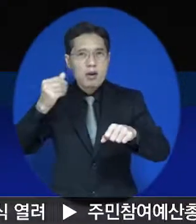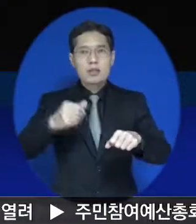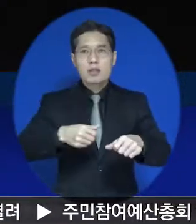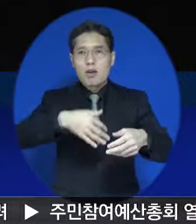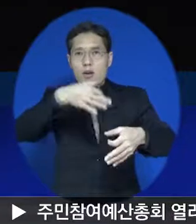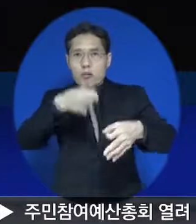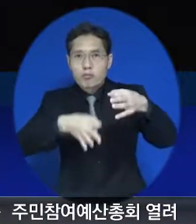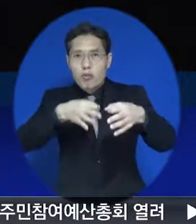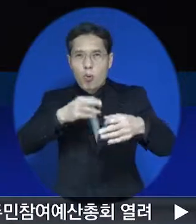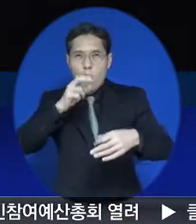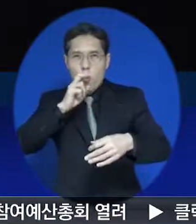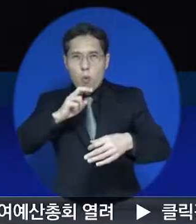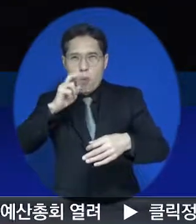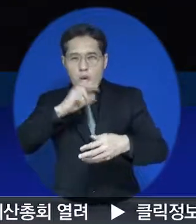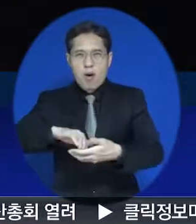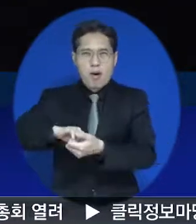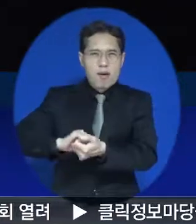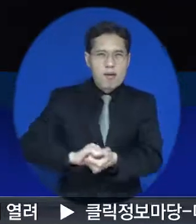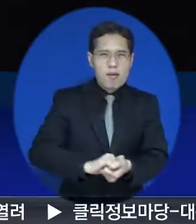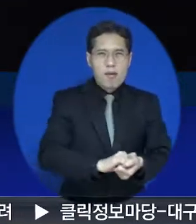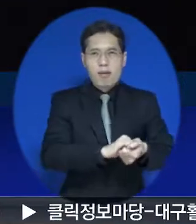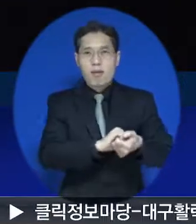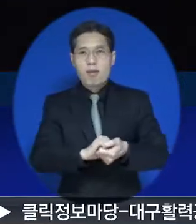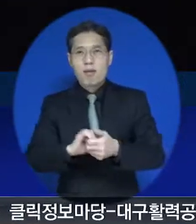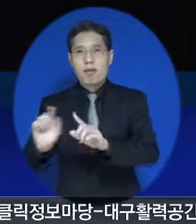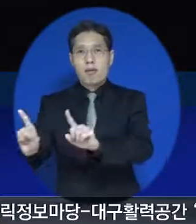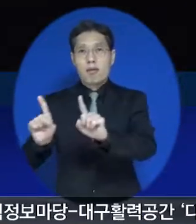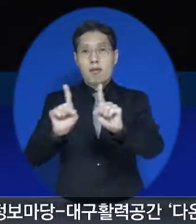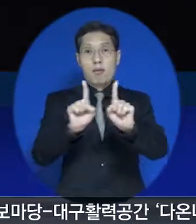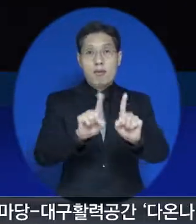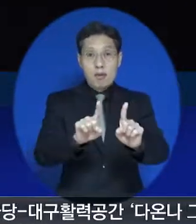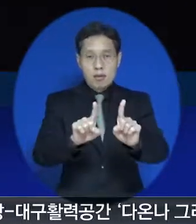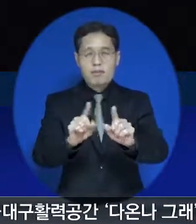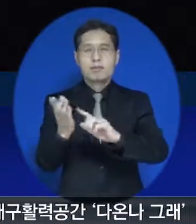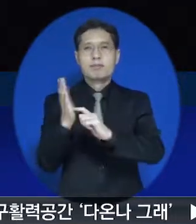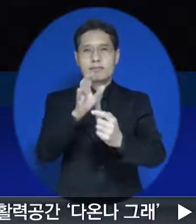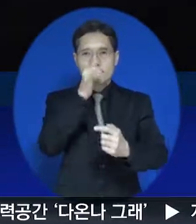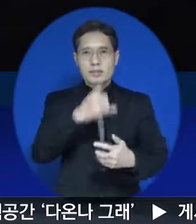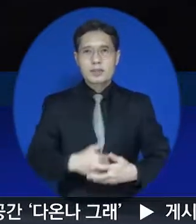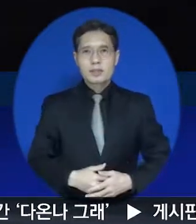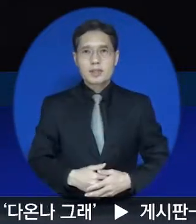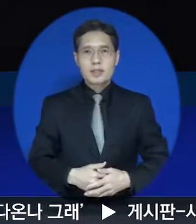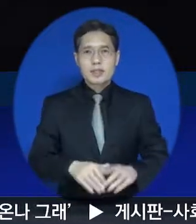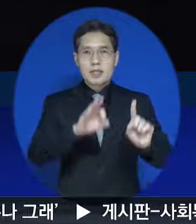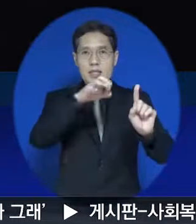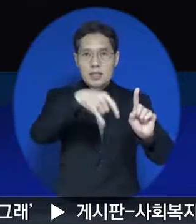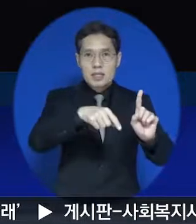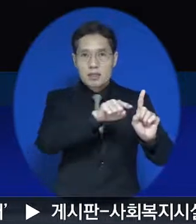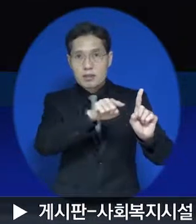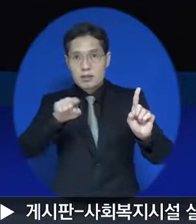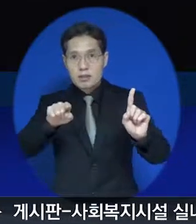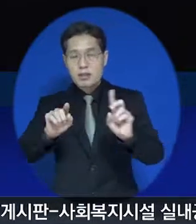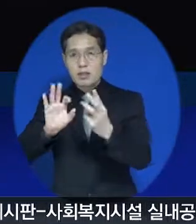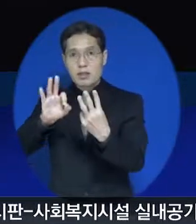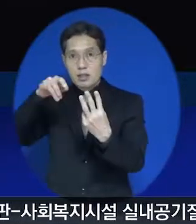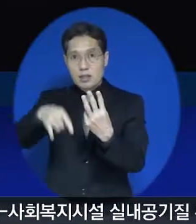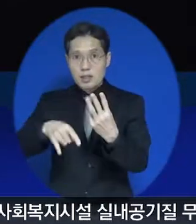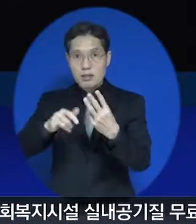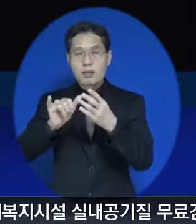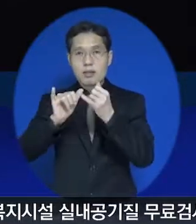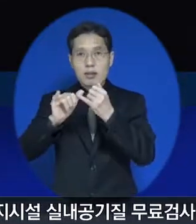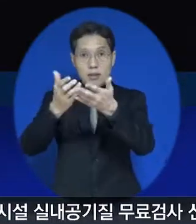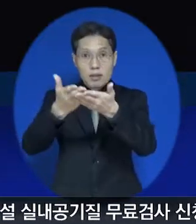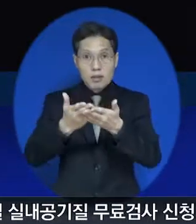프로 성악가들과 함께하는 특별한 듀엣 무대를 관객에게 선보였습니다. 1위부터 3위까지의